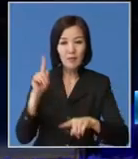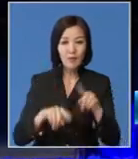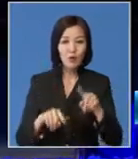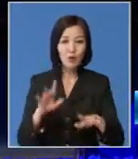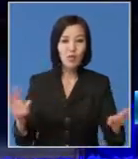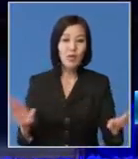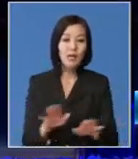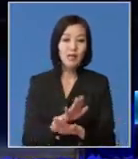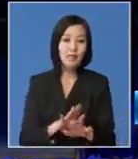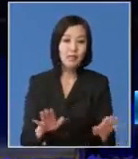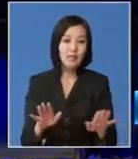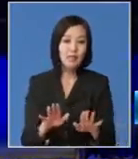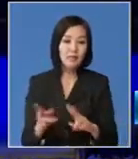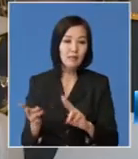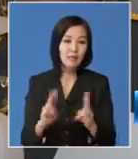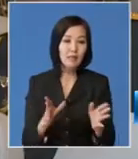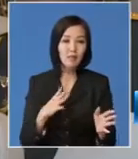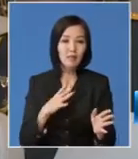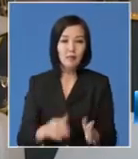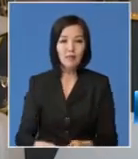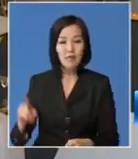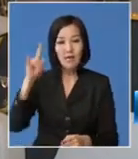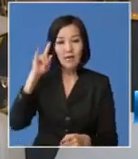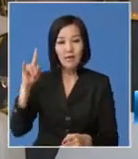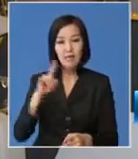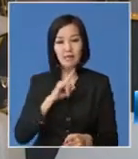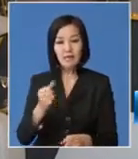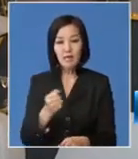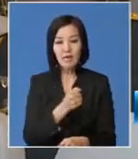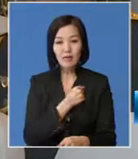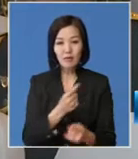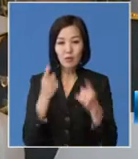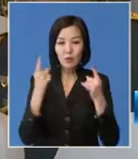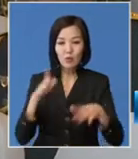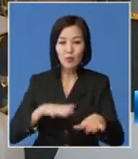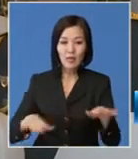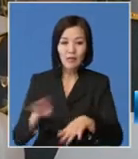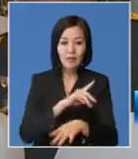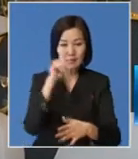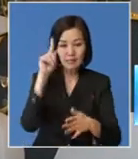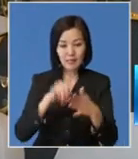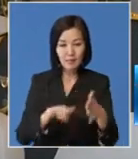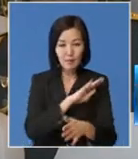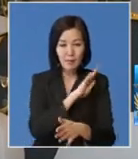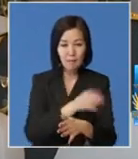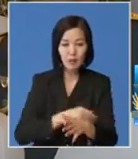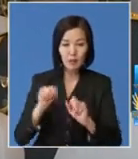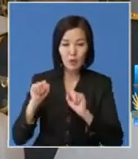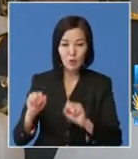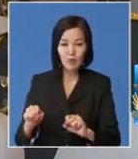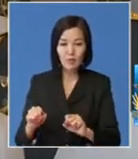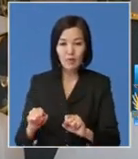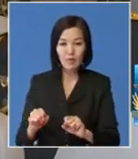шырқап, көңіл көтерер билер билен. Қазақ армиясы бүгінде ұлы даланың сенімді қорғаны, азаматтығымыздың алмас